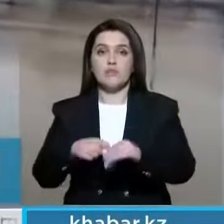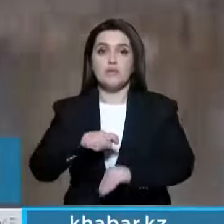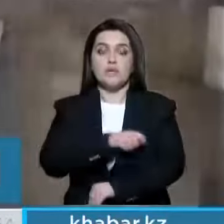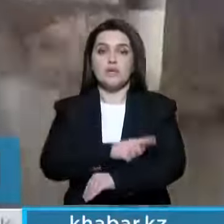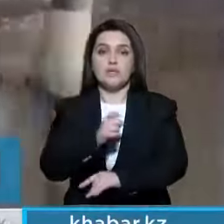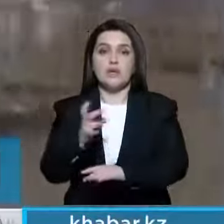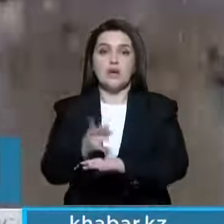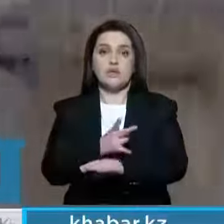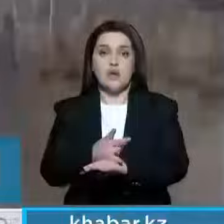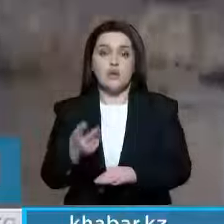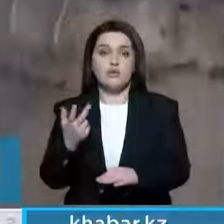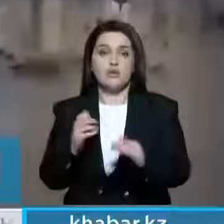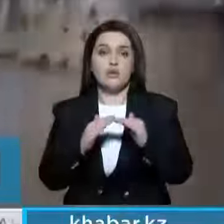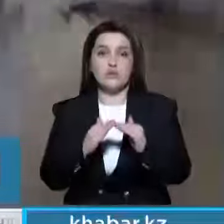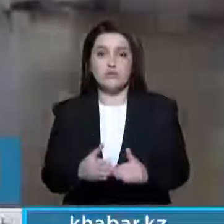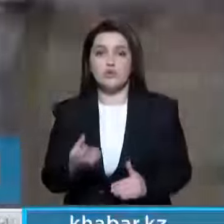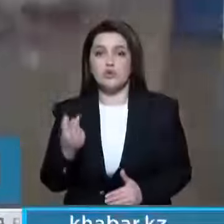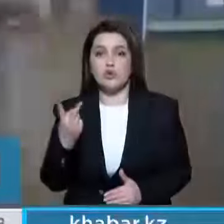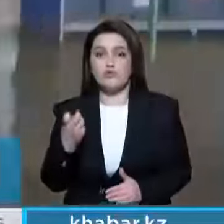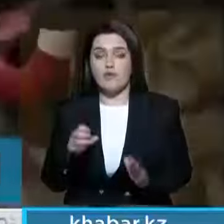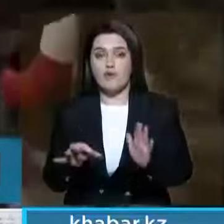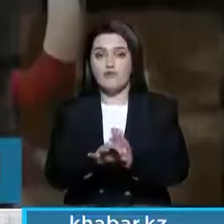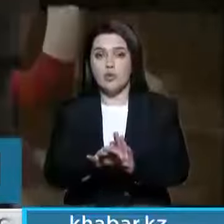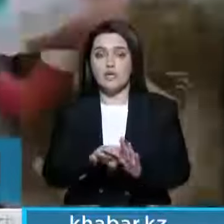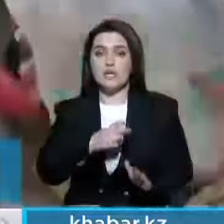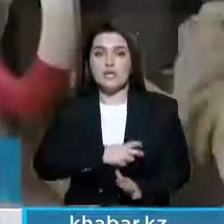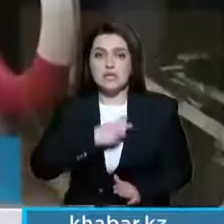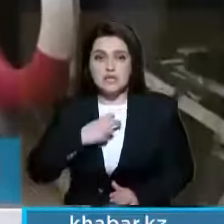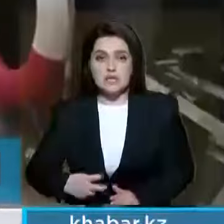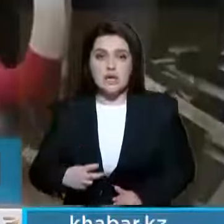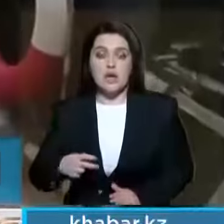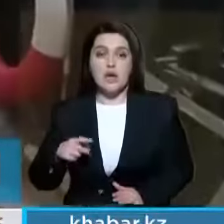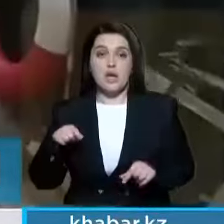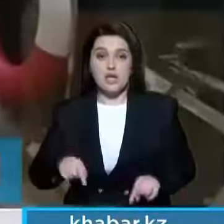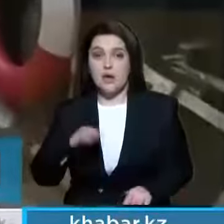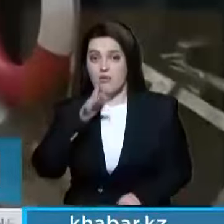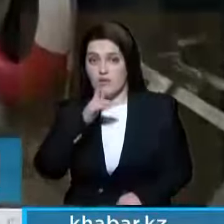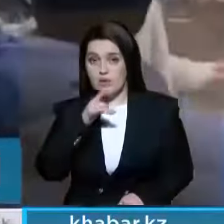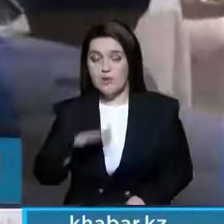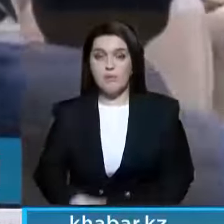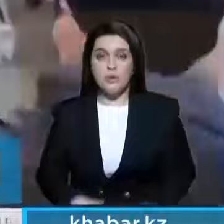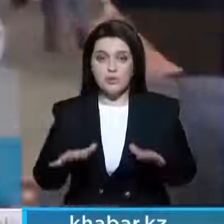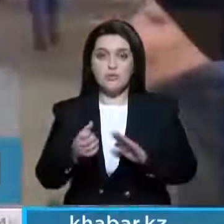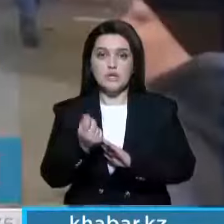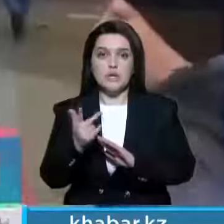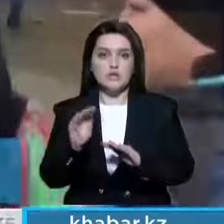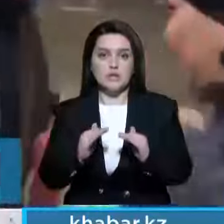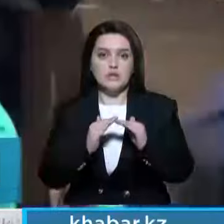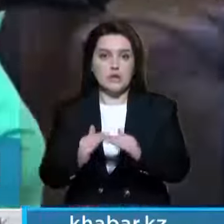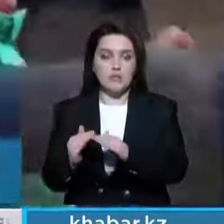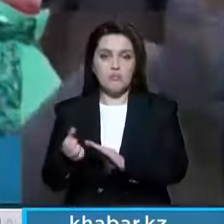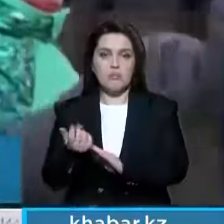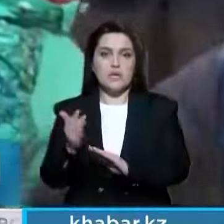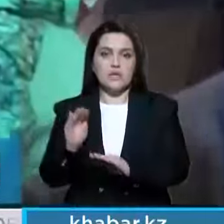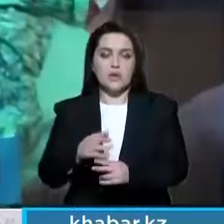ночь подтопило больше 300 домов, еще 200 в зоне риска. Всего по области к этому часу подтоплено уже свыше 13 тысяч домов,